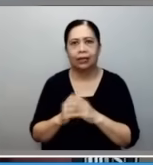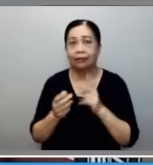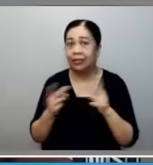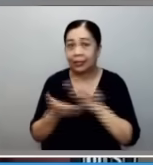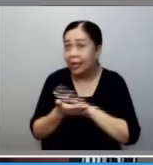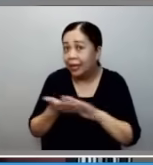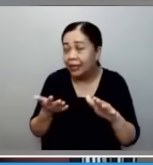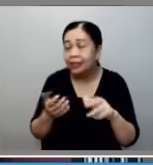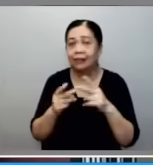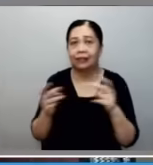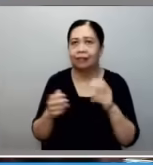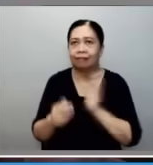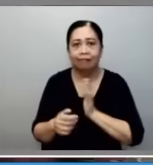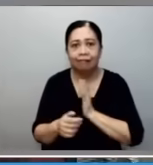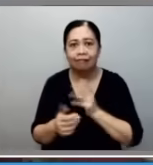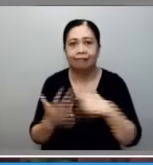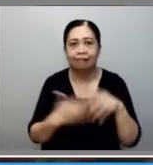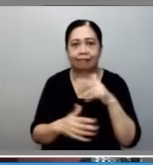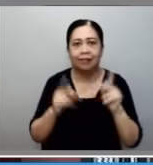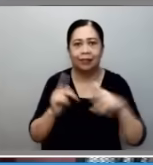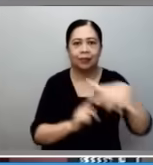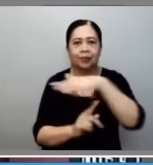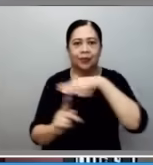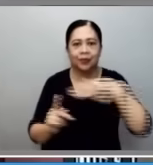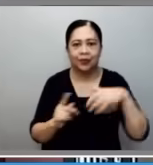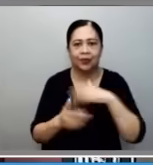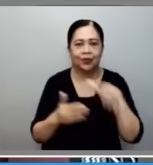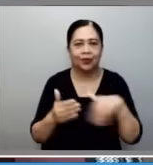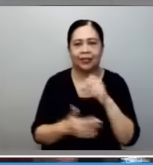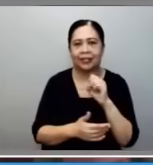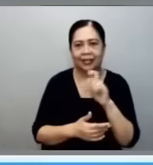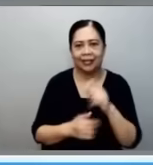Sobrang bait sa lahat ng tao na nakapaligid dun sa buong set.